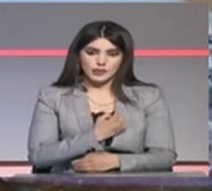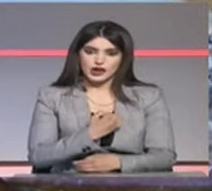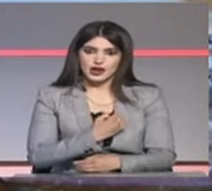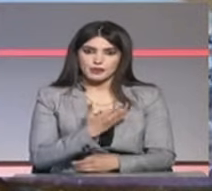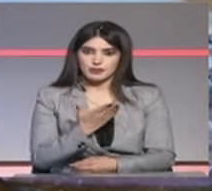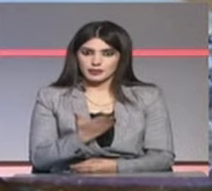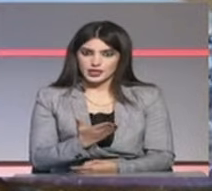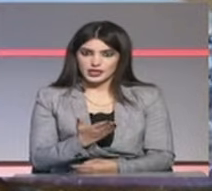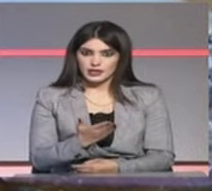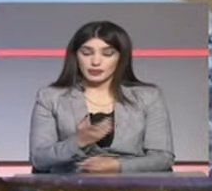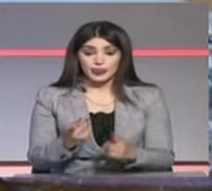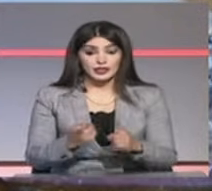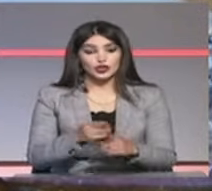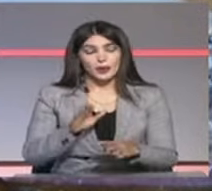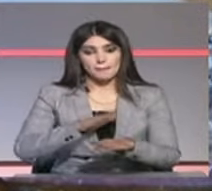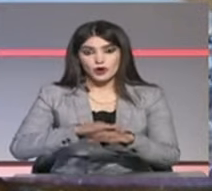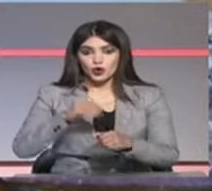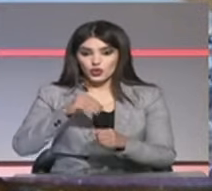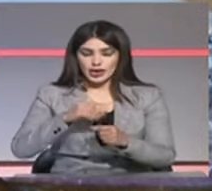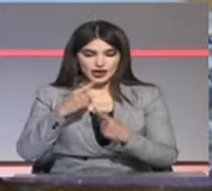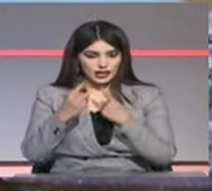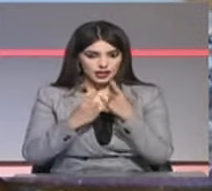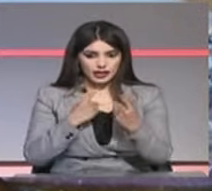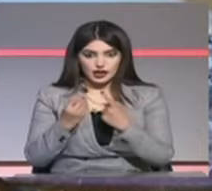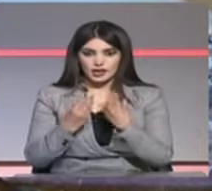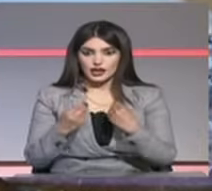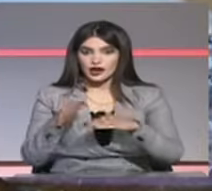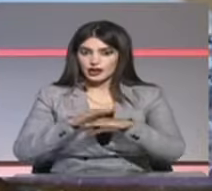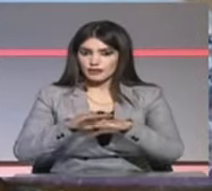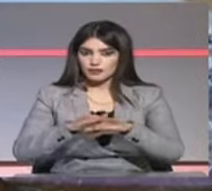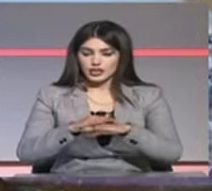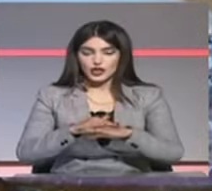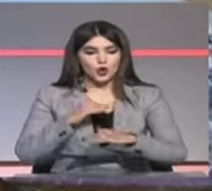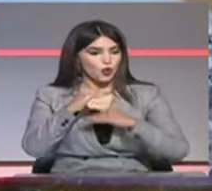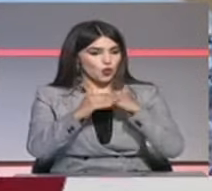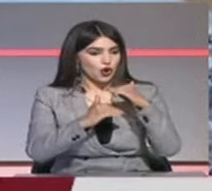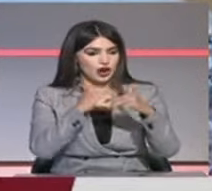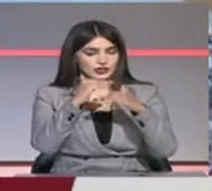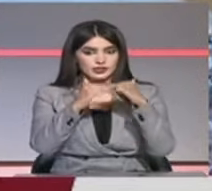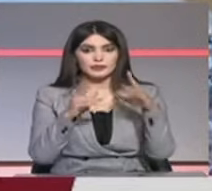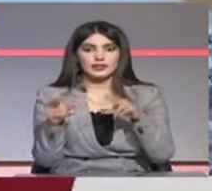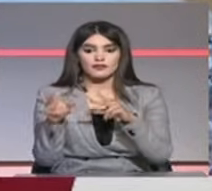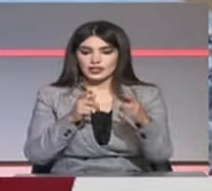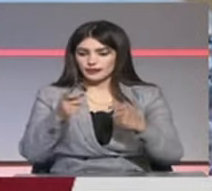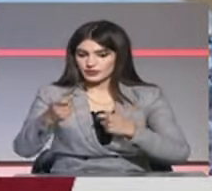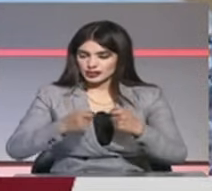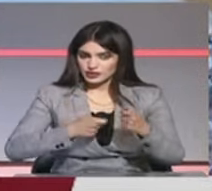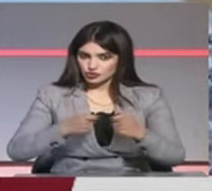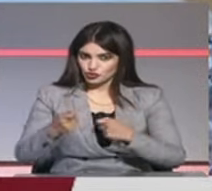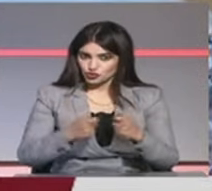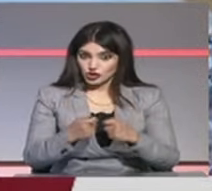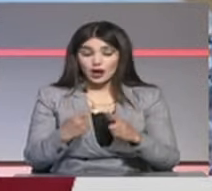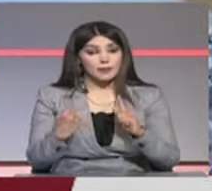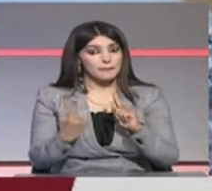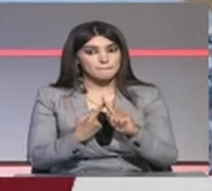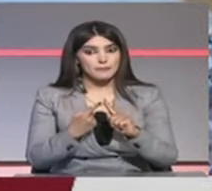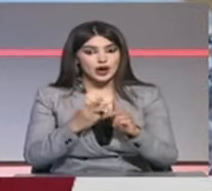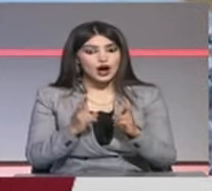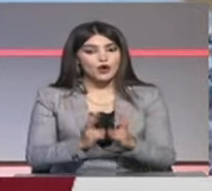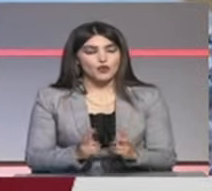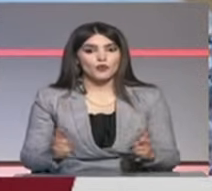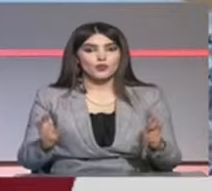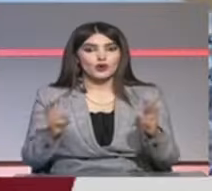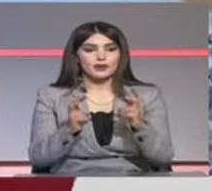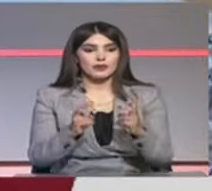بالنسبه للاقتصاد تم تناوله في جانبه الاستثماري وكذلك التجاري وبضروره رقاب بعض